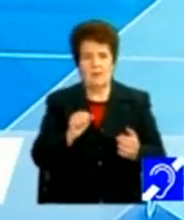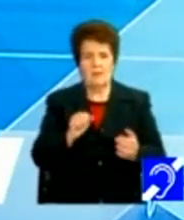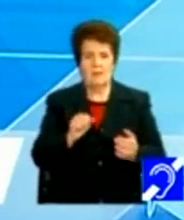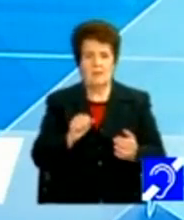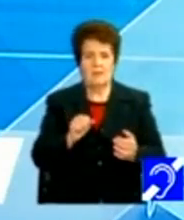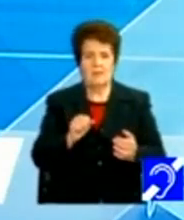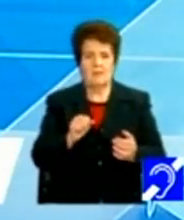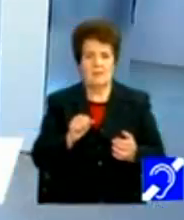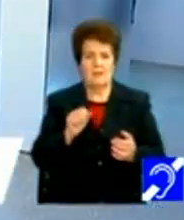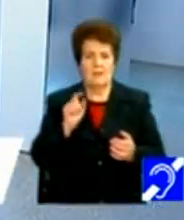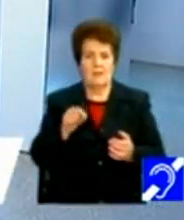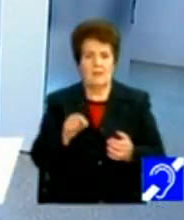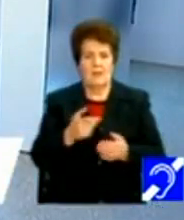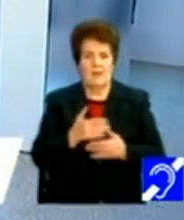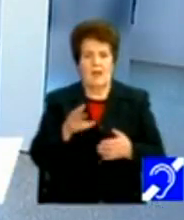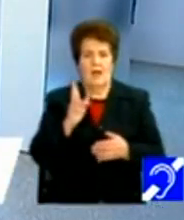populare în Republica Moldova.